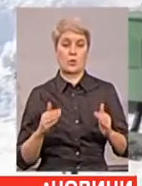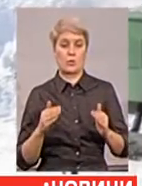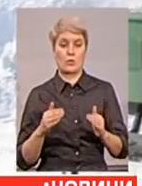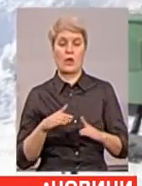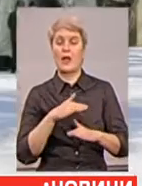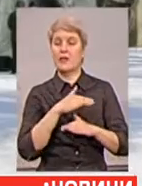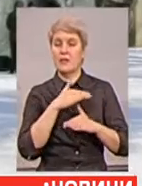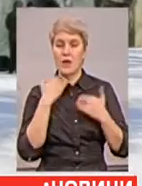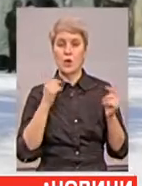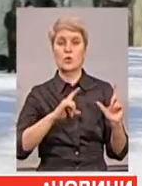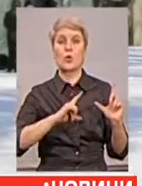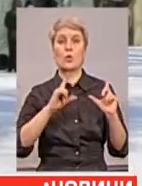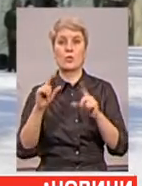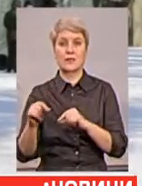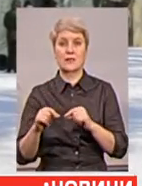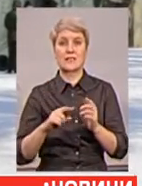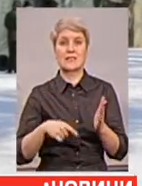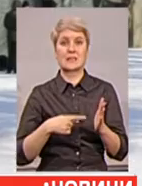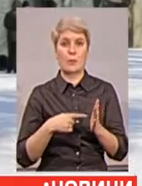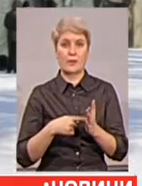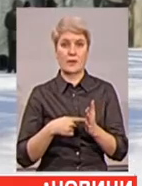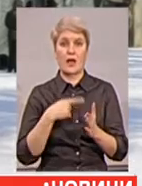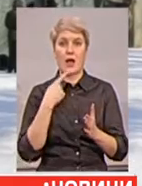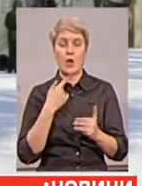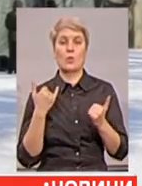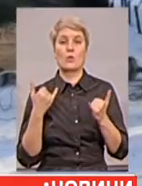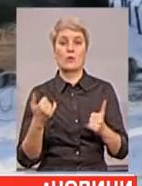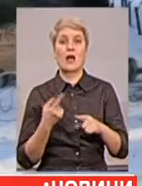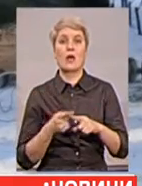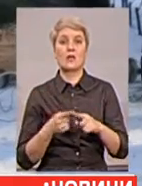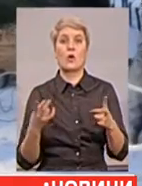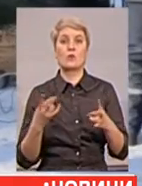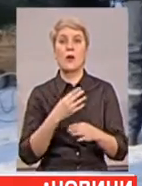хочуть евакуюватися, тобто виїжджати з міста, тому що кажуть, що для цього потрібно